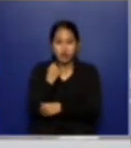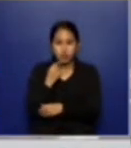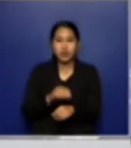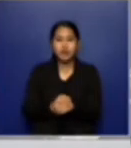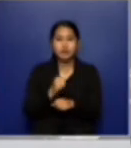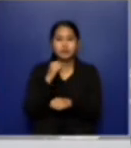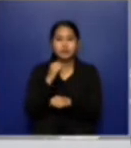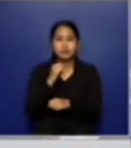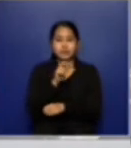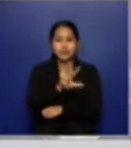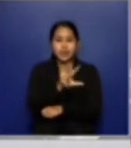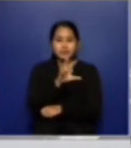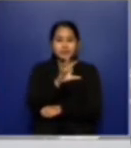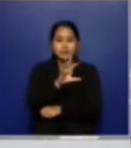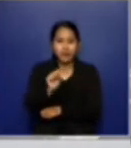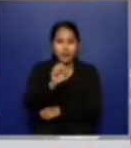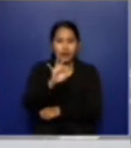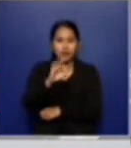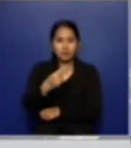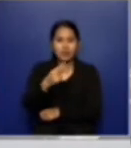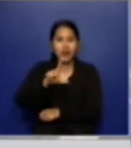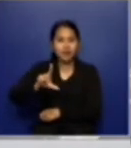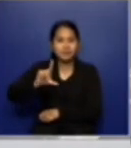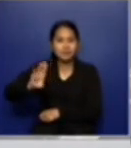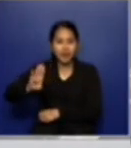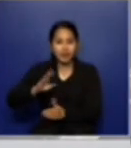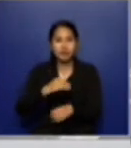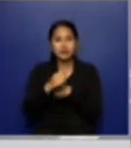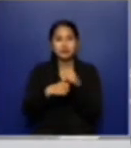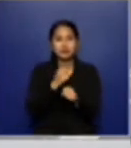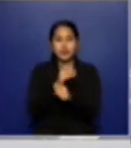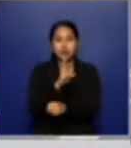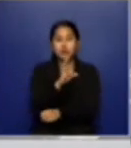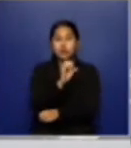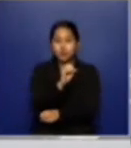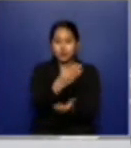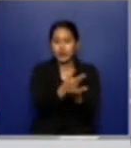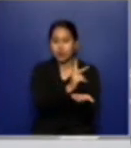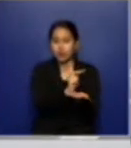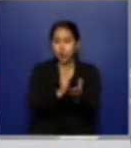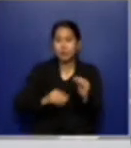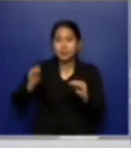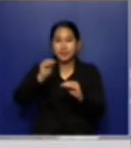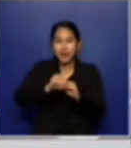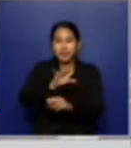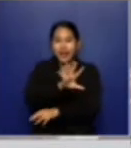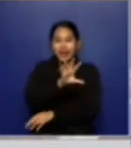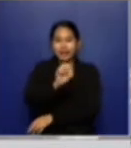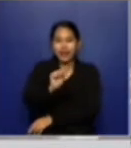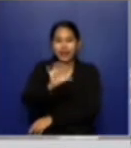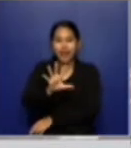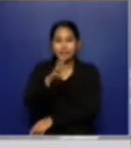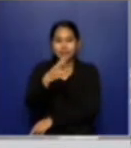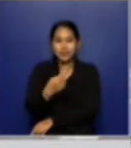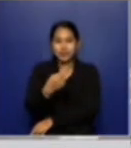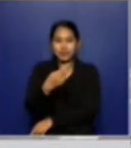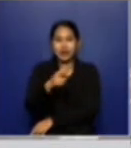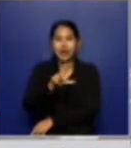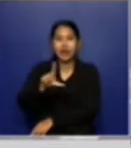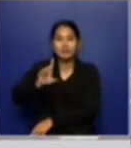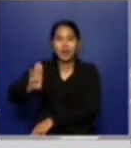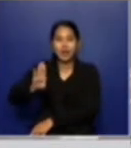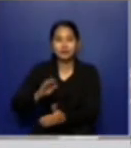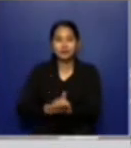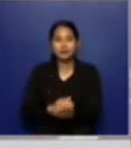ไป 390,000 ล้านบาทปี60กู้เพิ่มไปอีก 550,000 ล้านบา